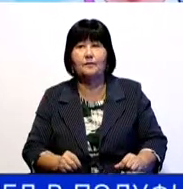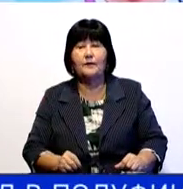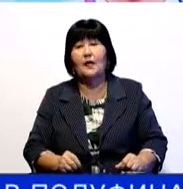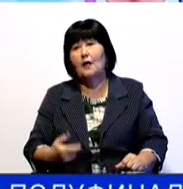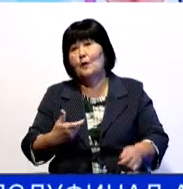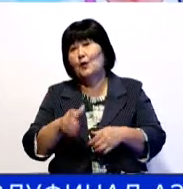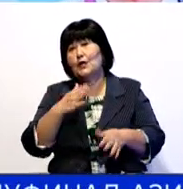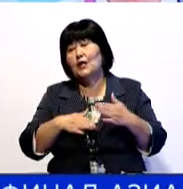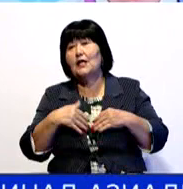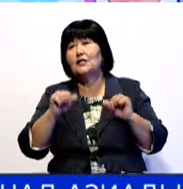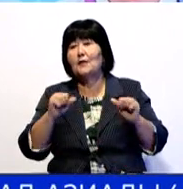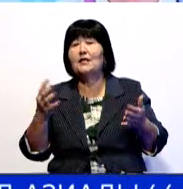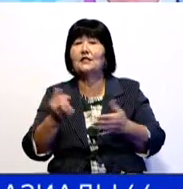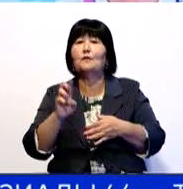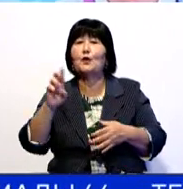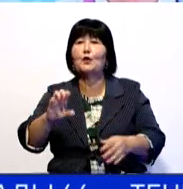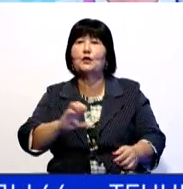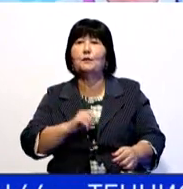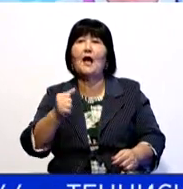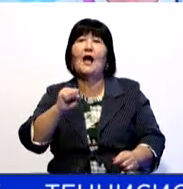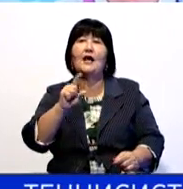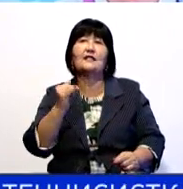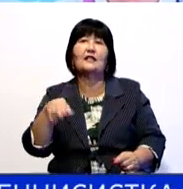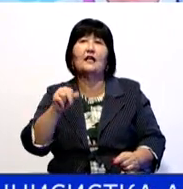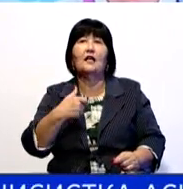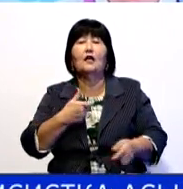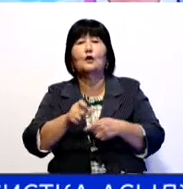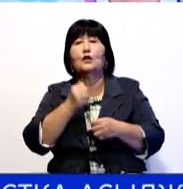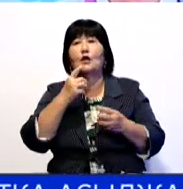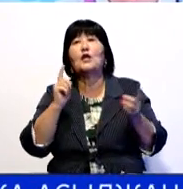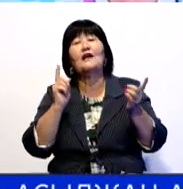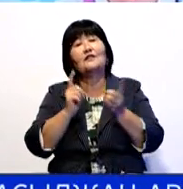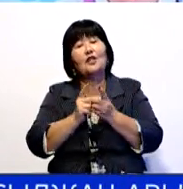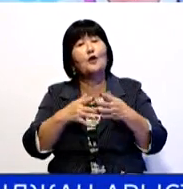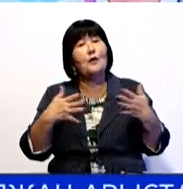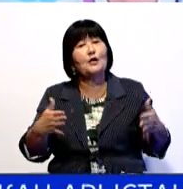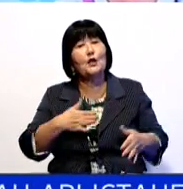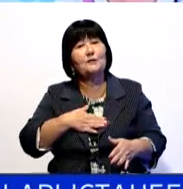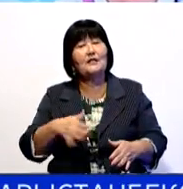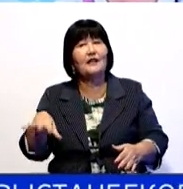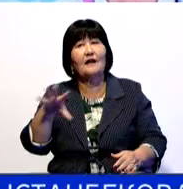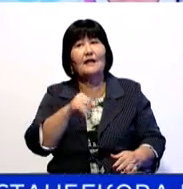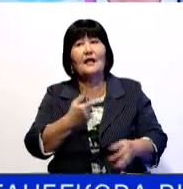Мы очень рады, смогли завоевать бронзовые медали на Азиаде. Нас очень хорошо сегодня встречают. Большое спасибо всем.